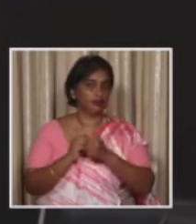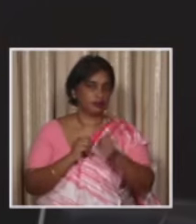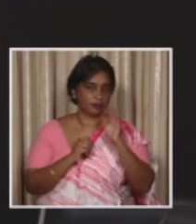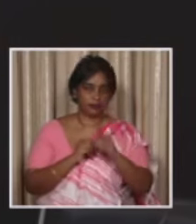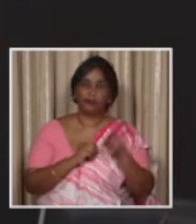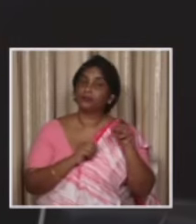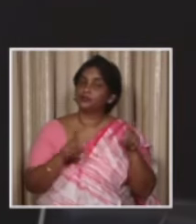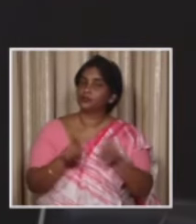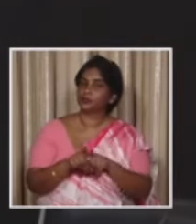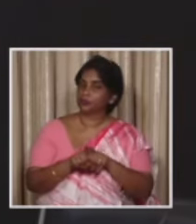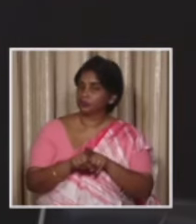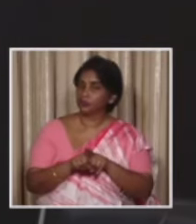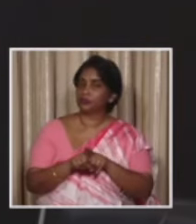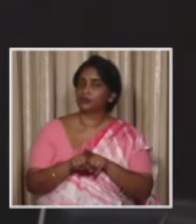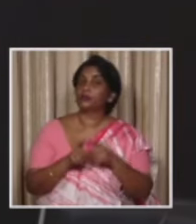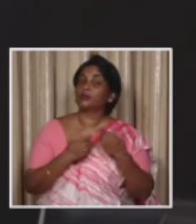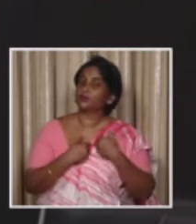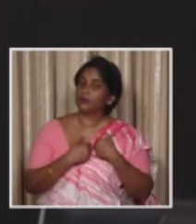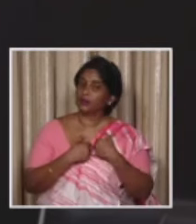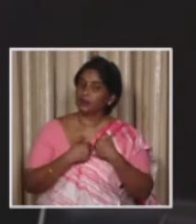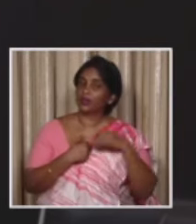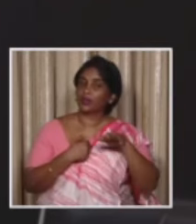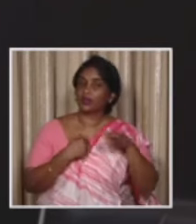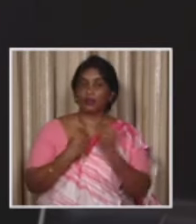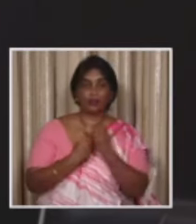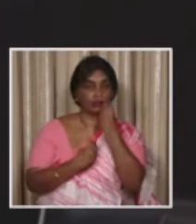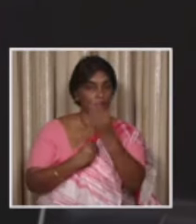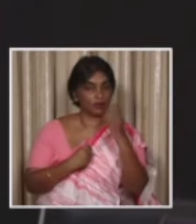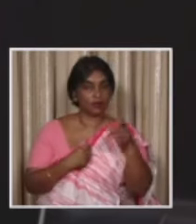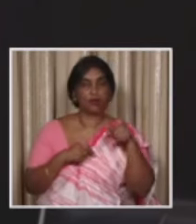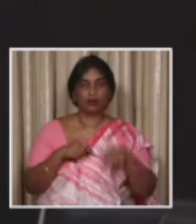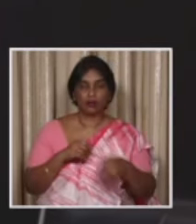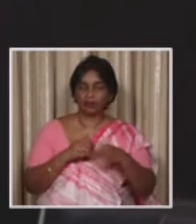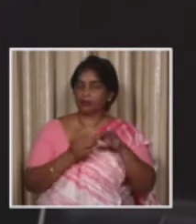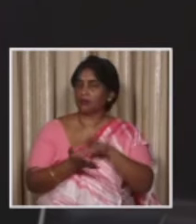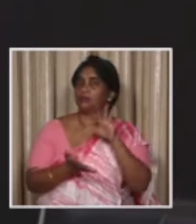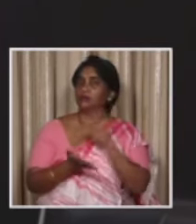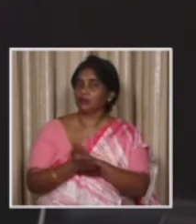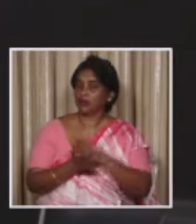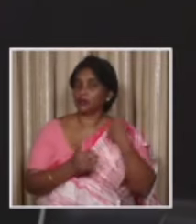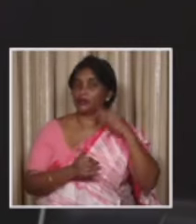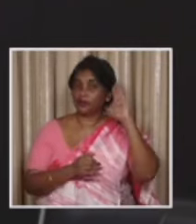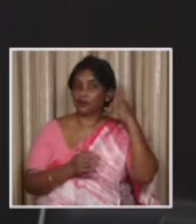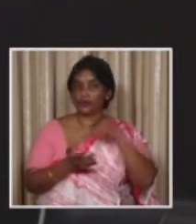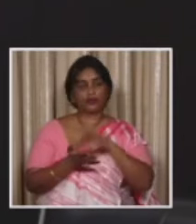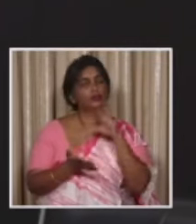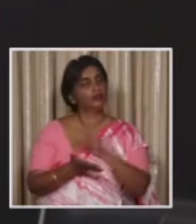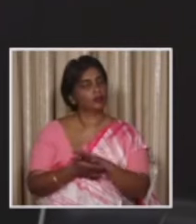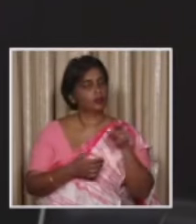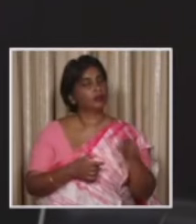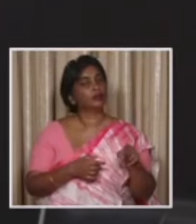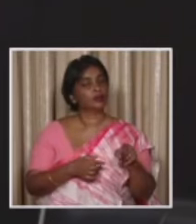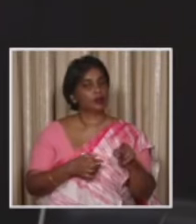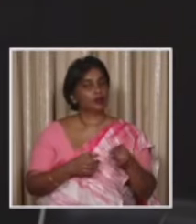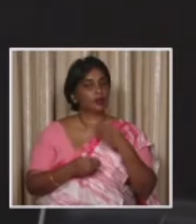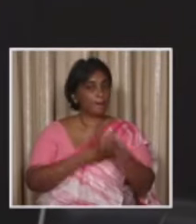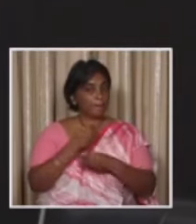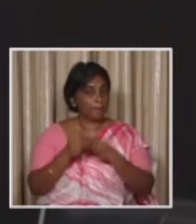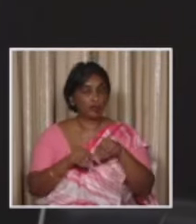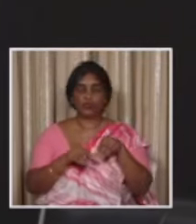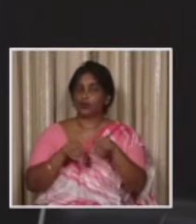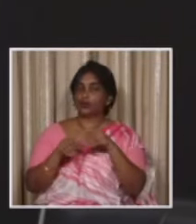කරන්නේ. ඒ වගේම තමයි අපි ඉඩම් ලබා දෙද්දී අද ගන්න තීන්දුව තමයි විශේෂම තීන්දුව තමයි වාණිජ සහ